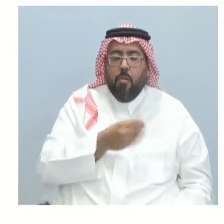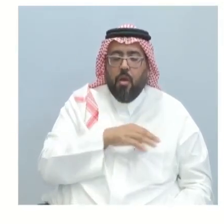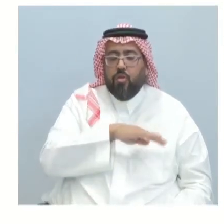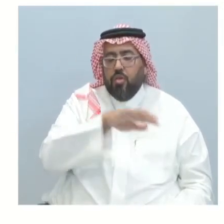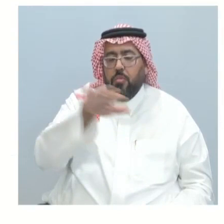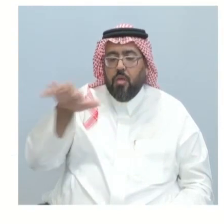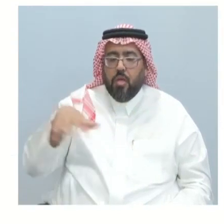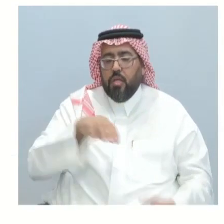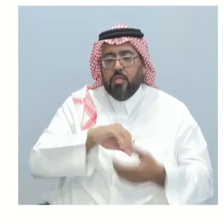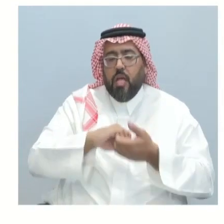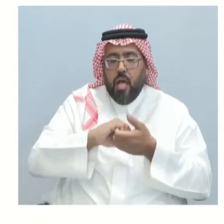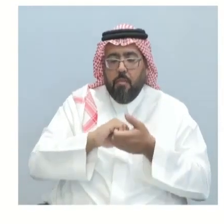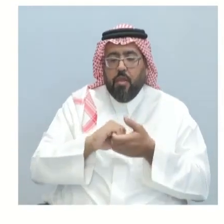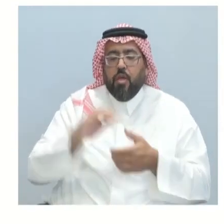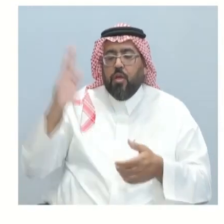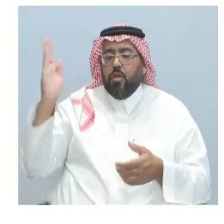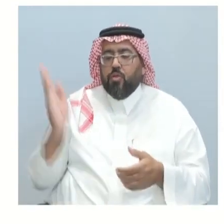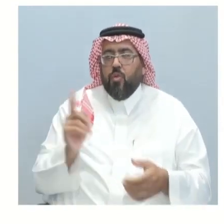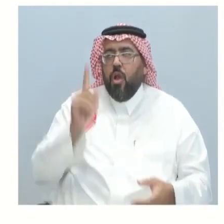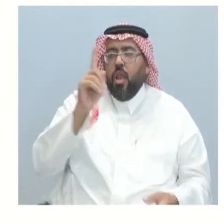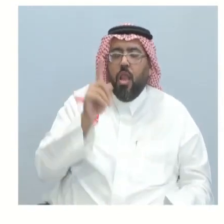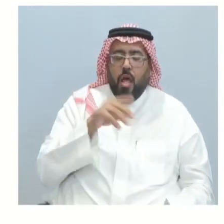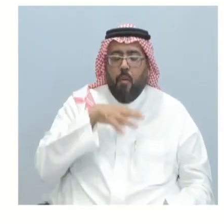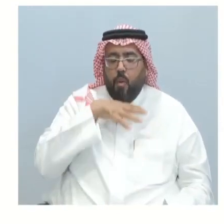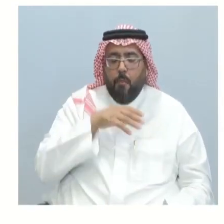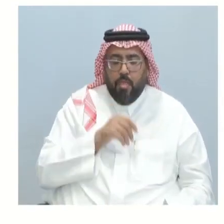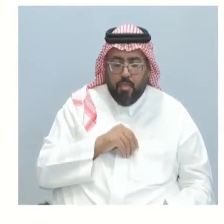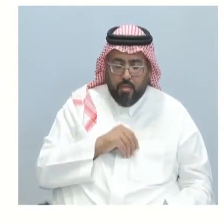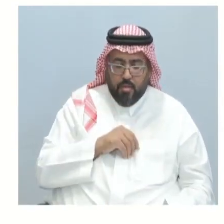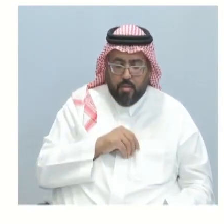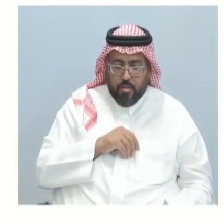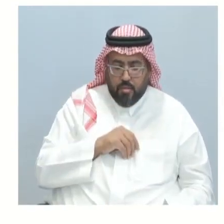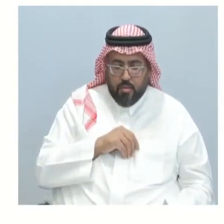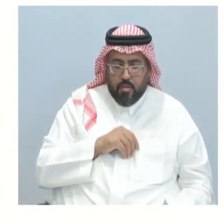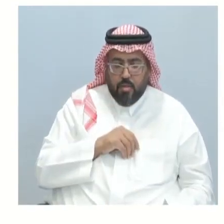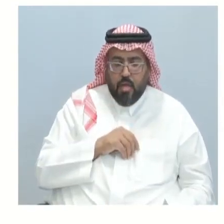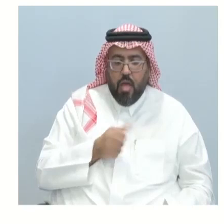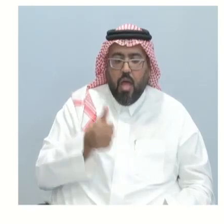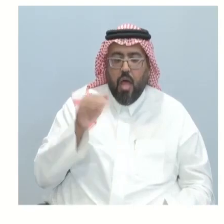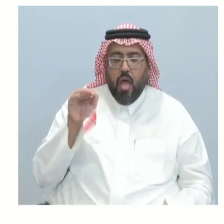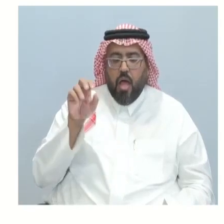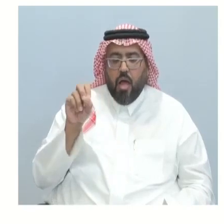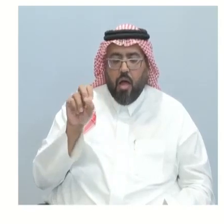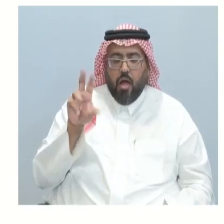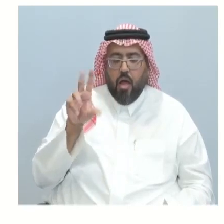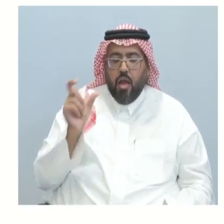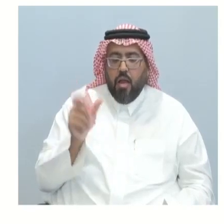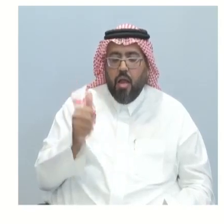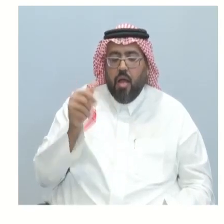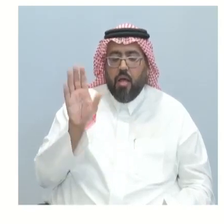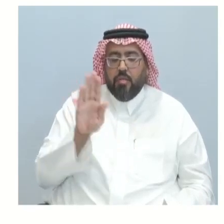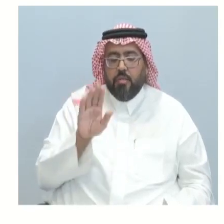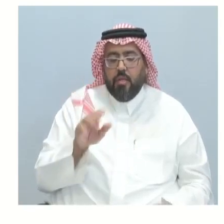جميع صحابه نبينا صلى الله عليه وسلم احق الناس اولاهم